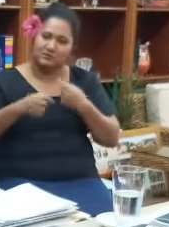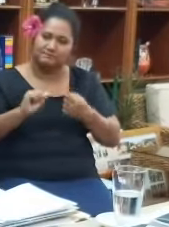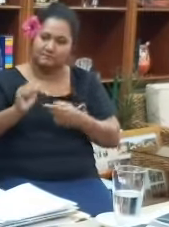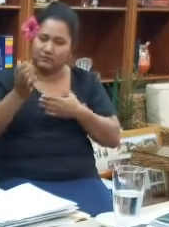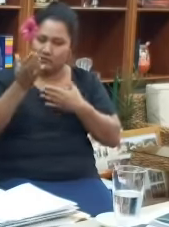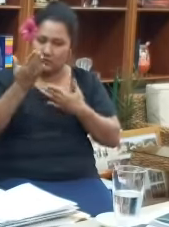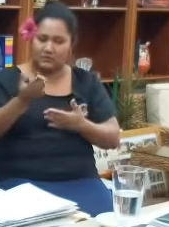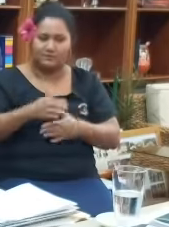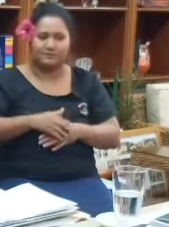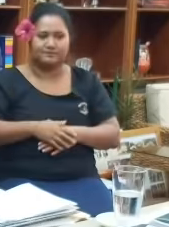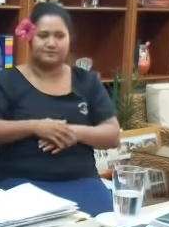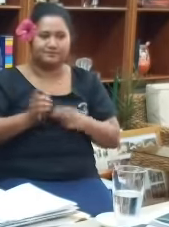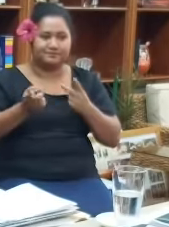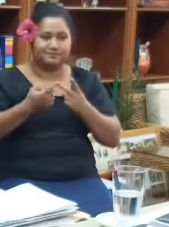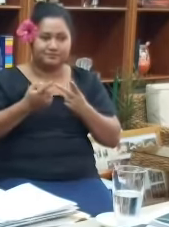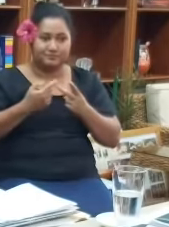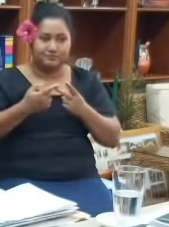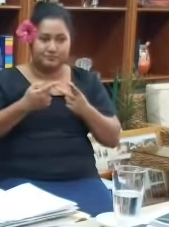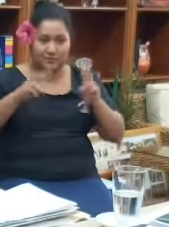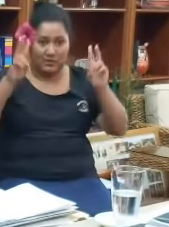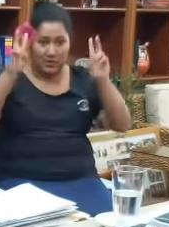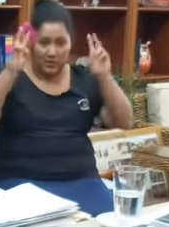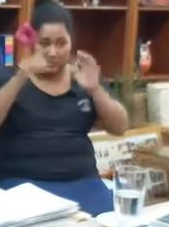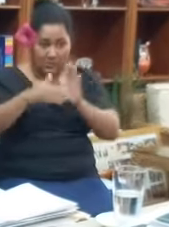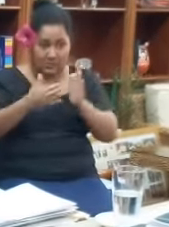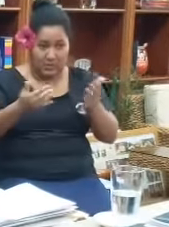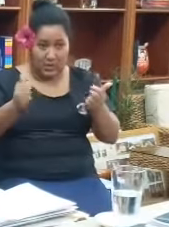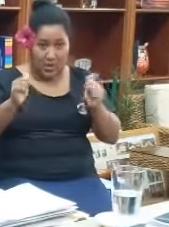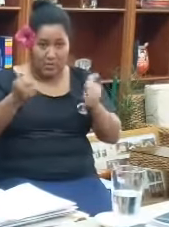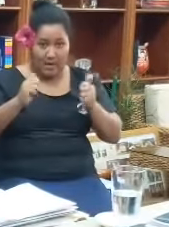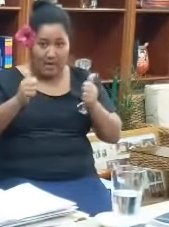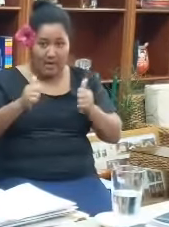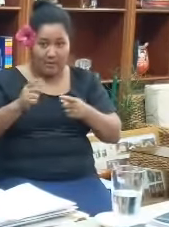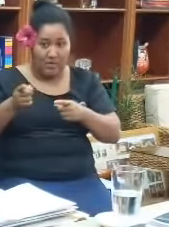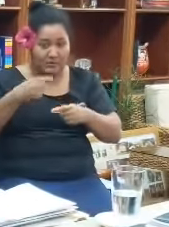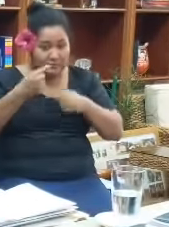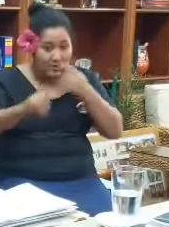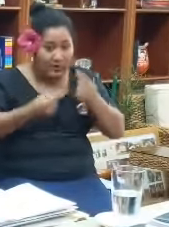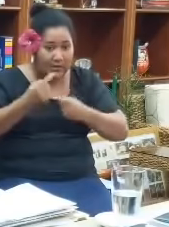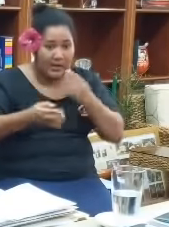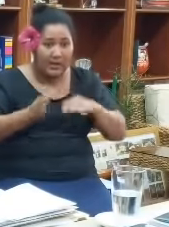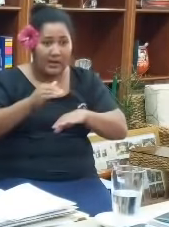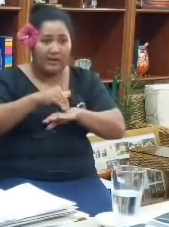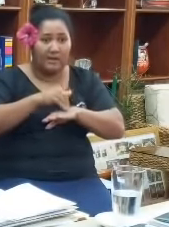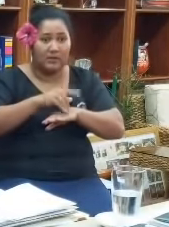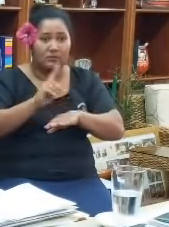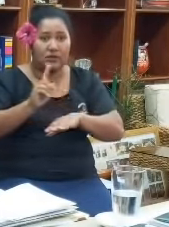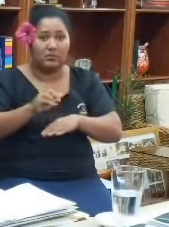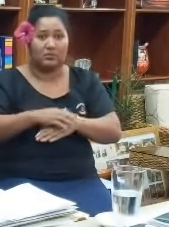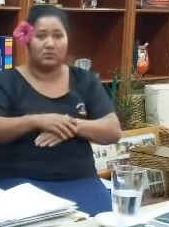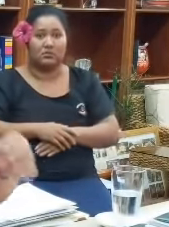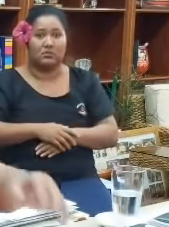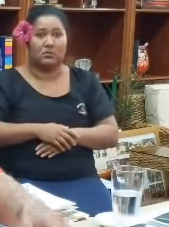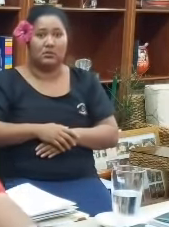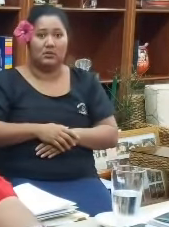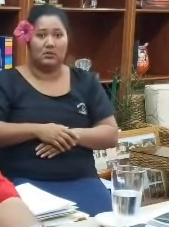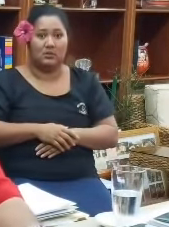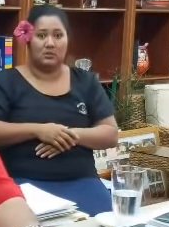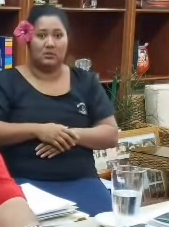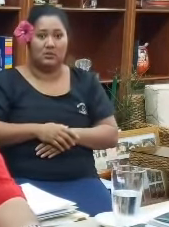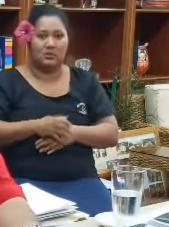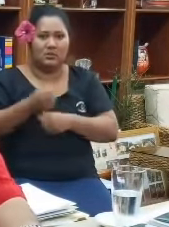O le sinta upu, o le ua mai e ona fai lono fina ngalo. ele mta upu foi lena solo tete